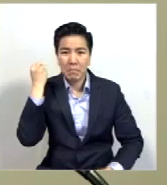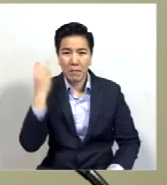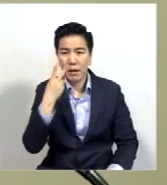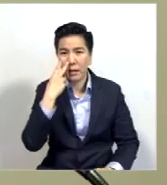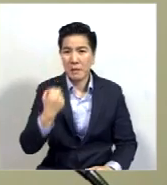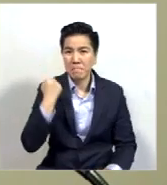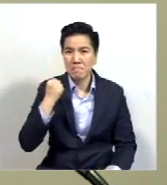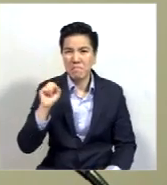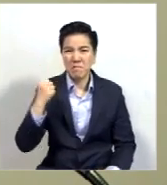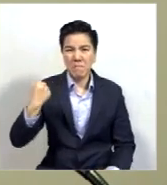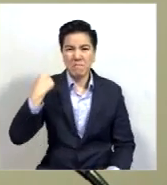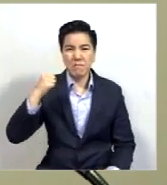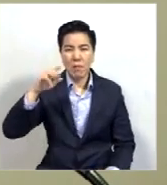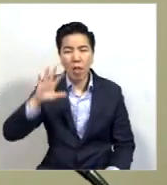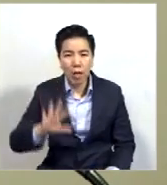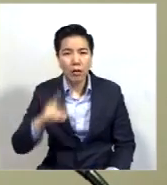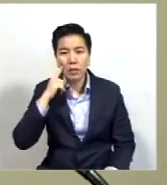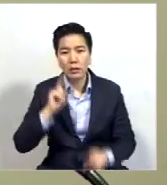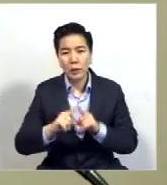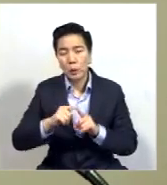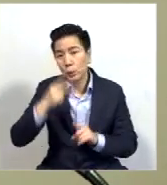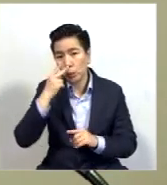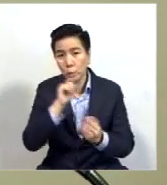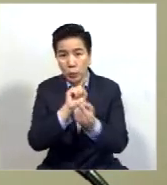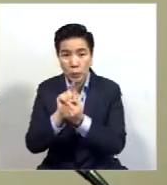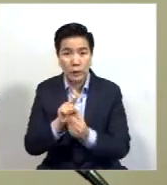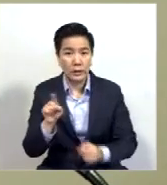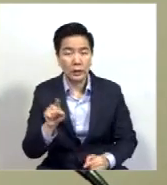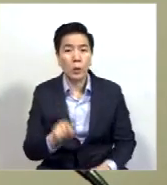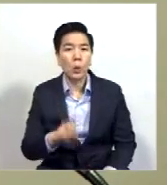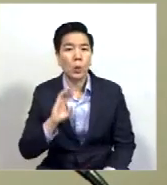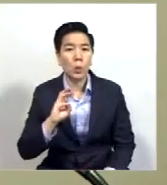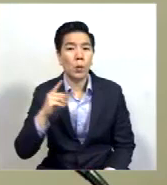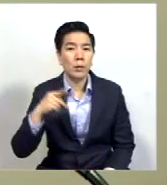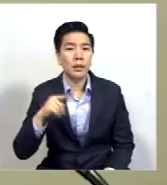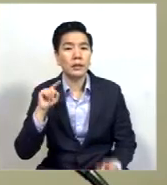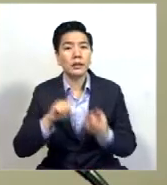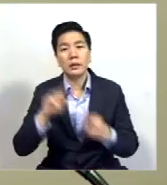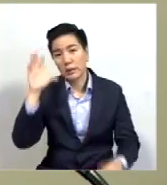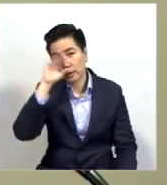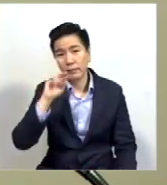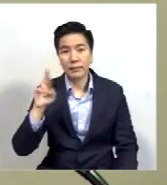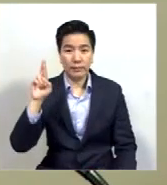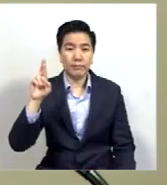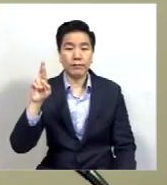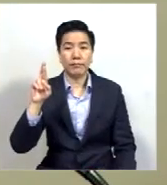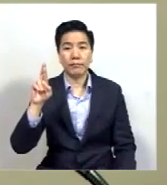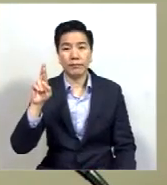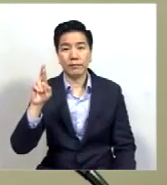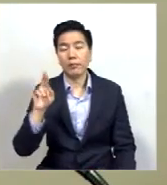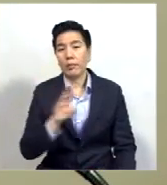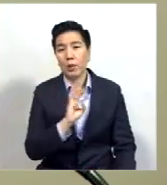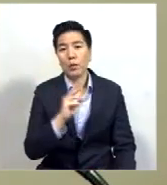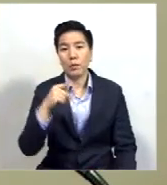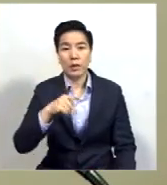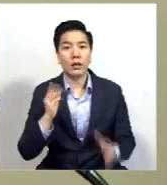ากเข้มน้อยนะครับนะฮะแล้วดูสิฮะขณะนี้เนี่ยนะครับ6,000 กว่ารายถึงเมื่อเที่ยงคืนนะครับใน 6,000 กว่